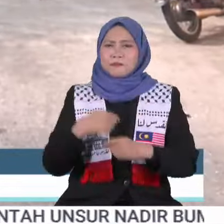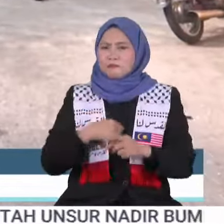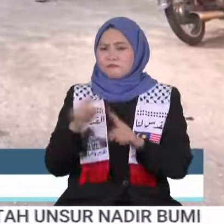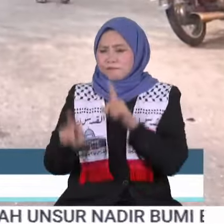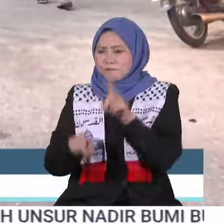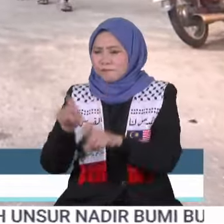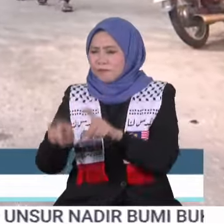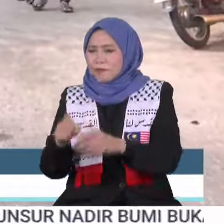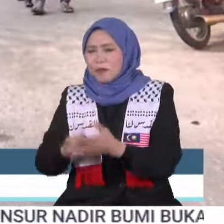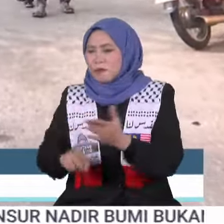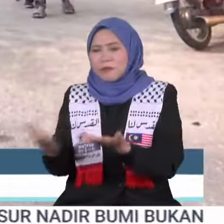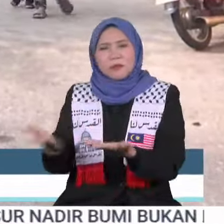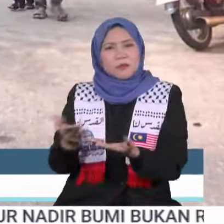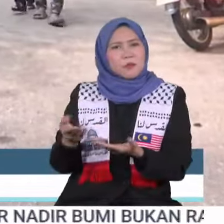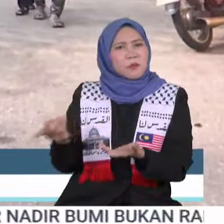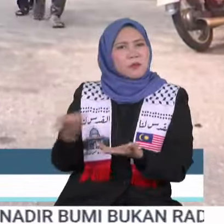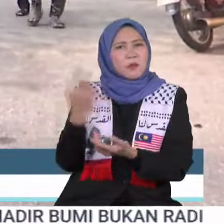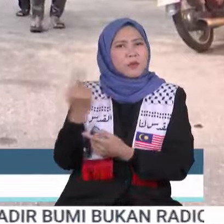amai